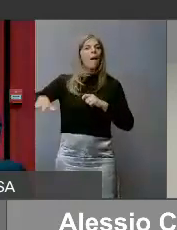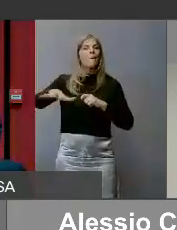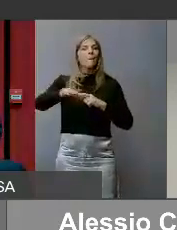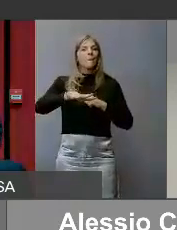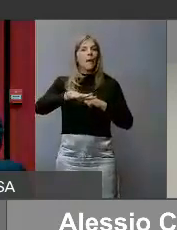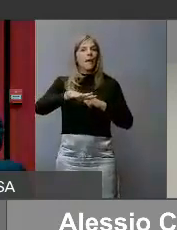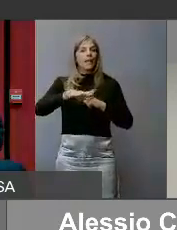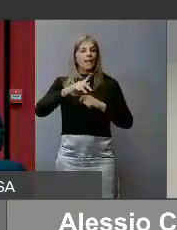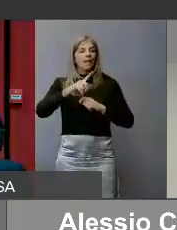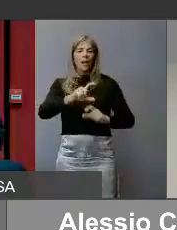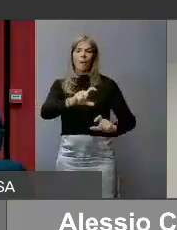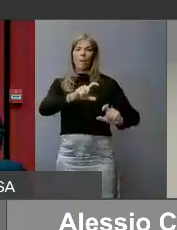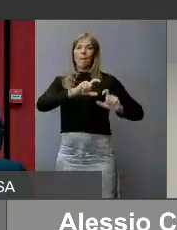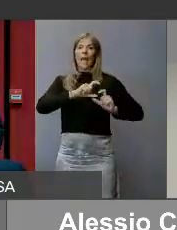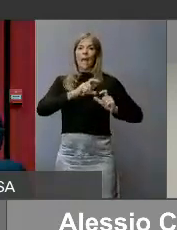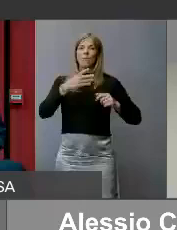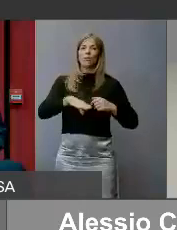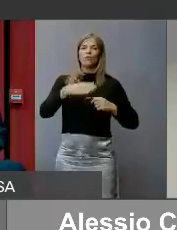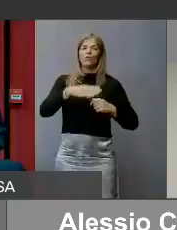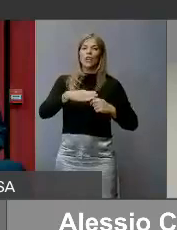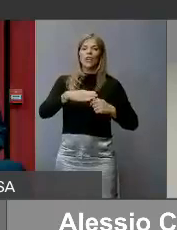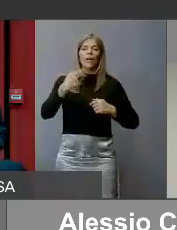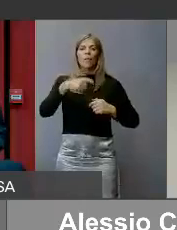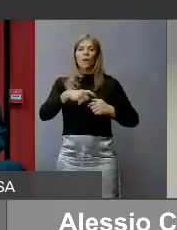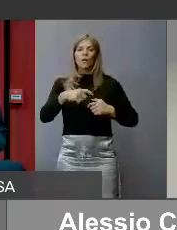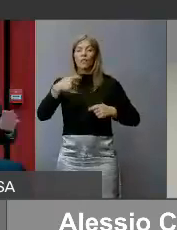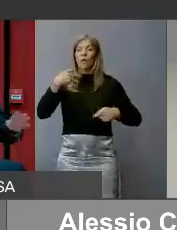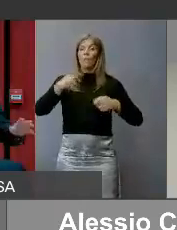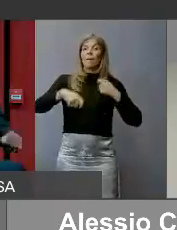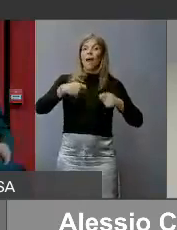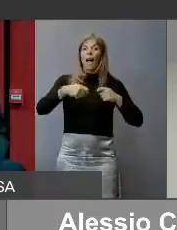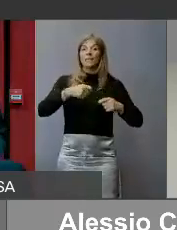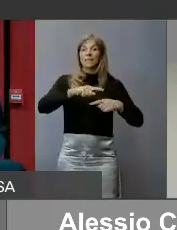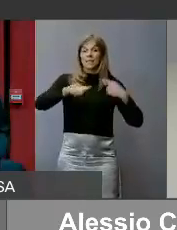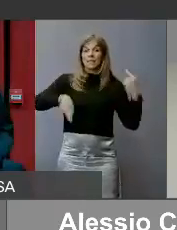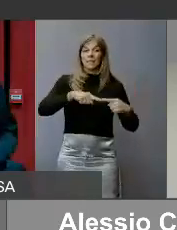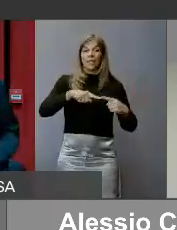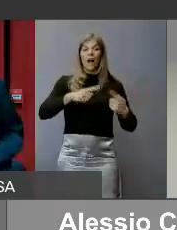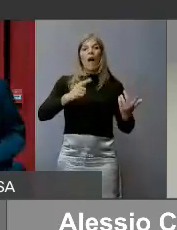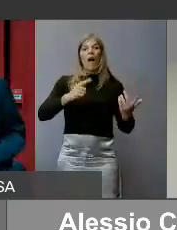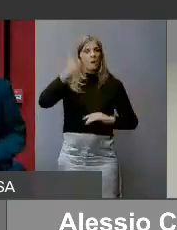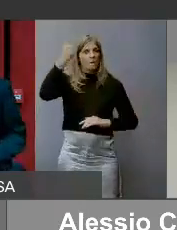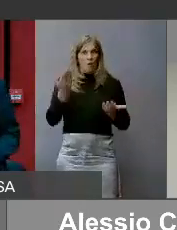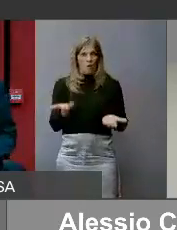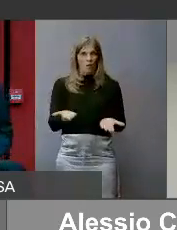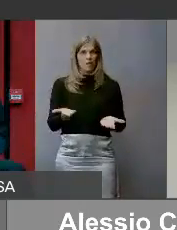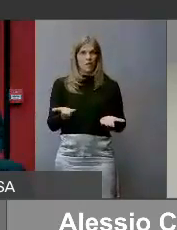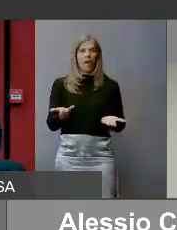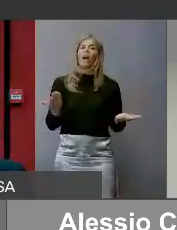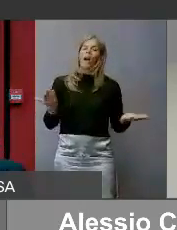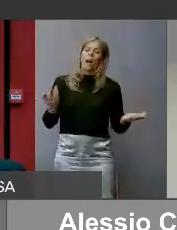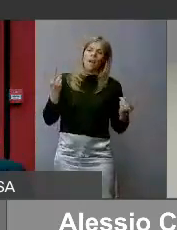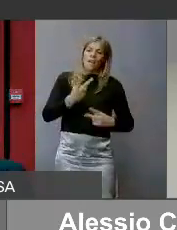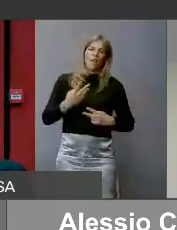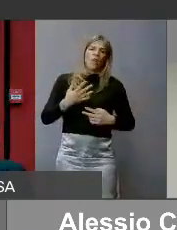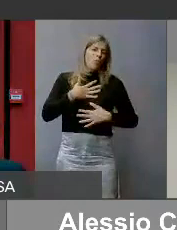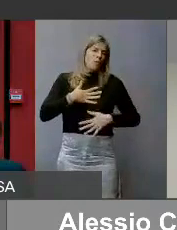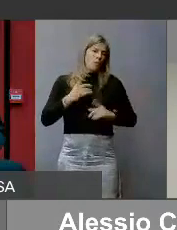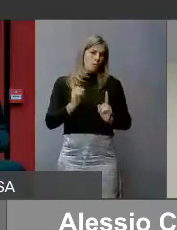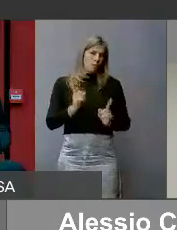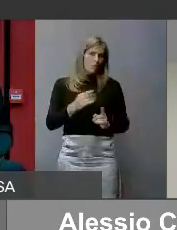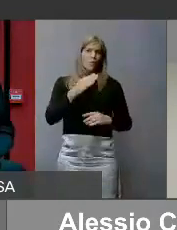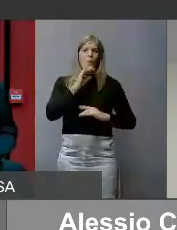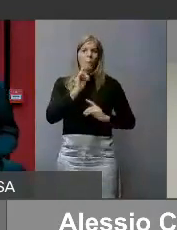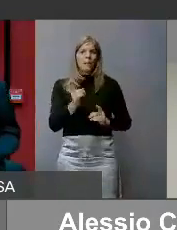con con corepla non è sufficiente e io certamente non mi accontento del premio di corea fly nomi è